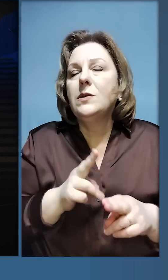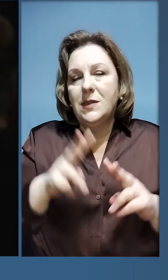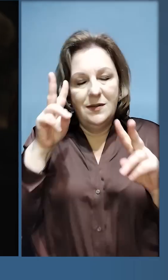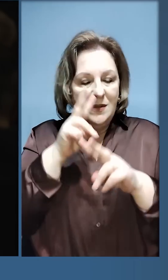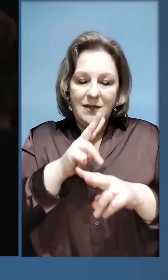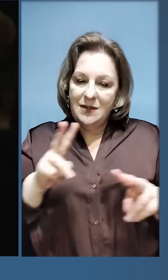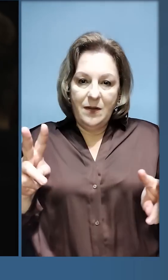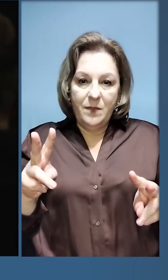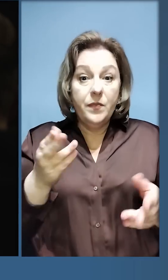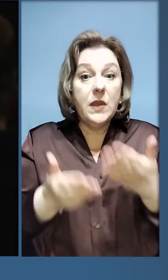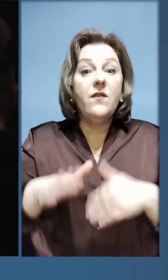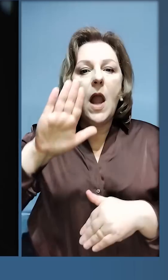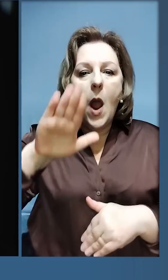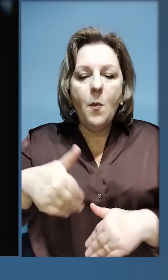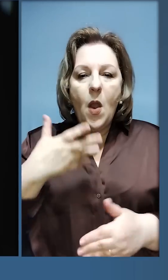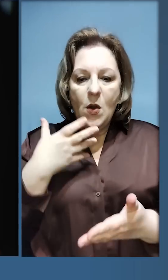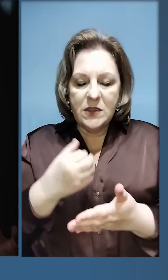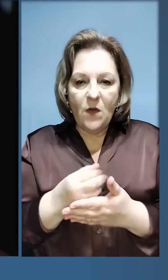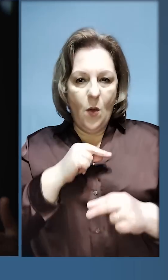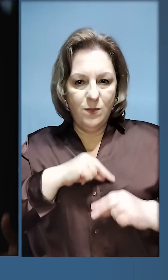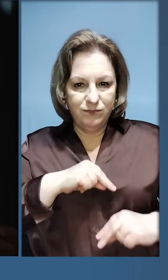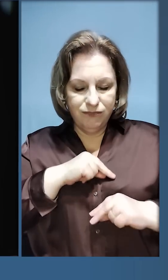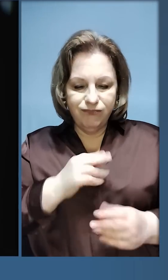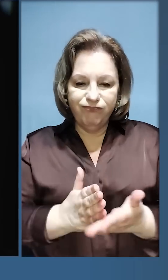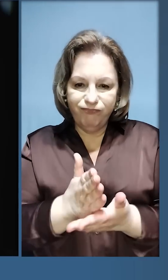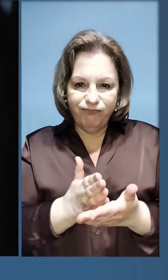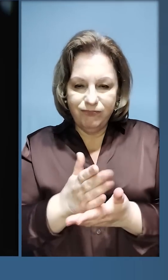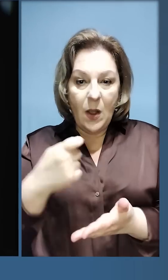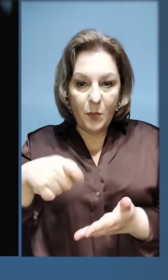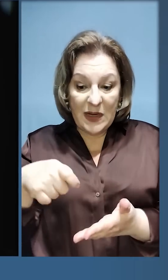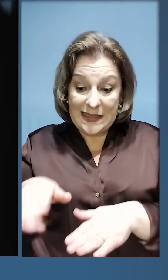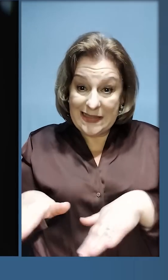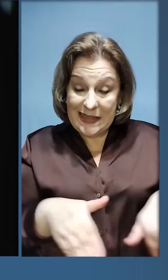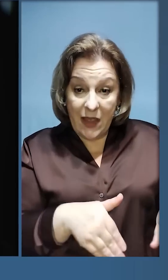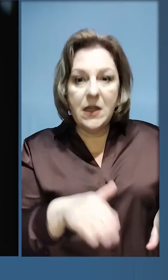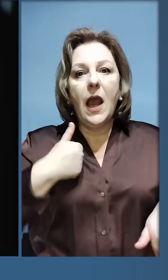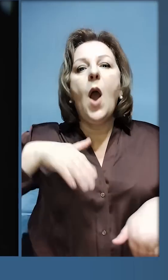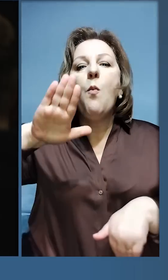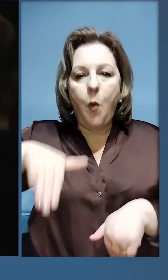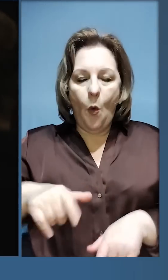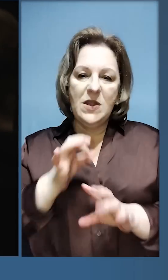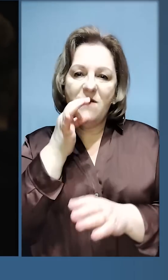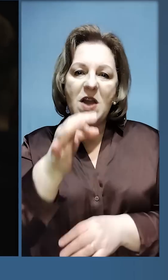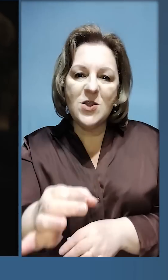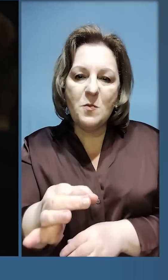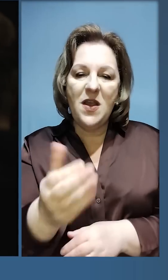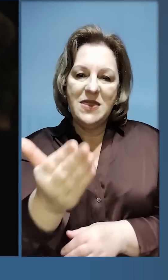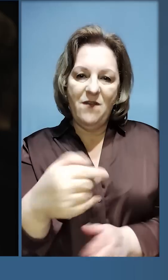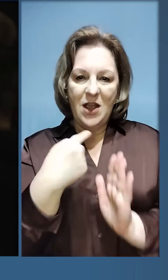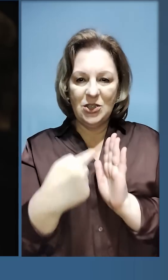це не буде знати. Напевно, після свого президентства я вам відповім на це запитання.